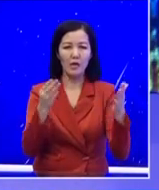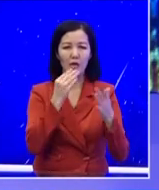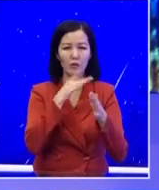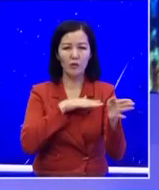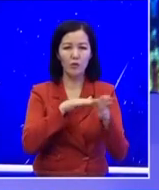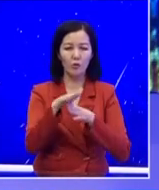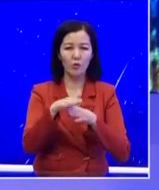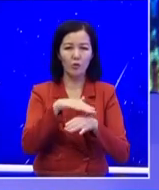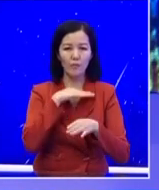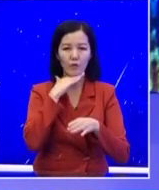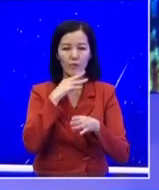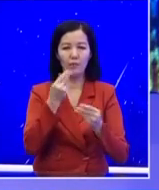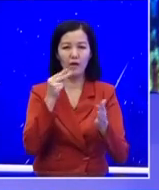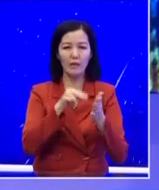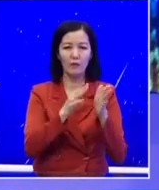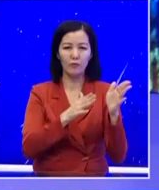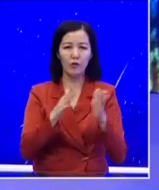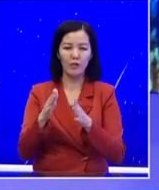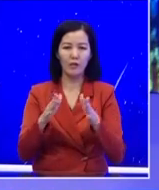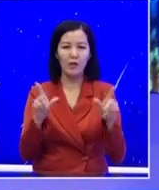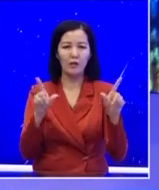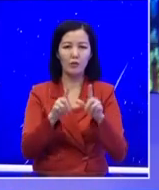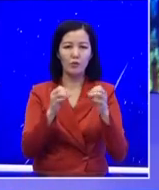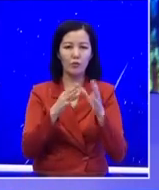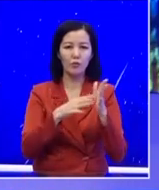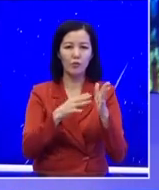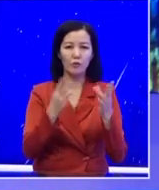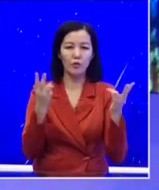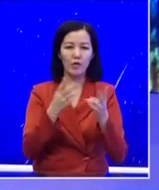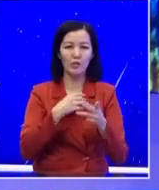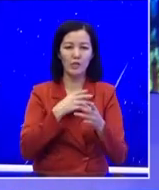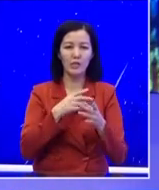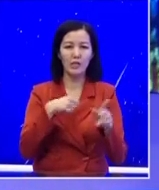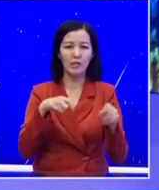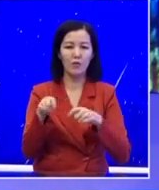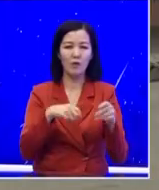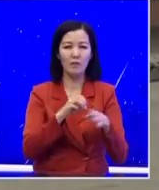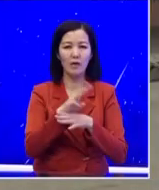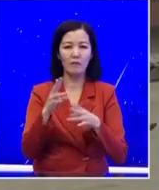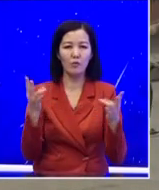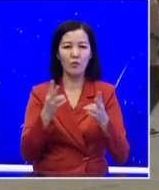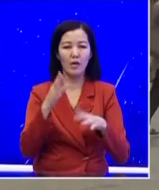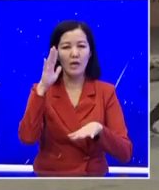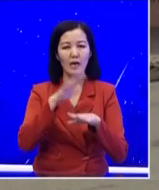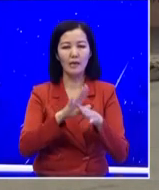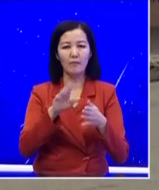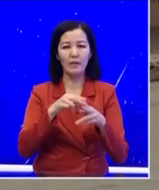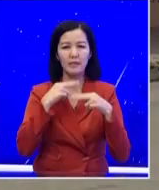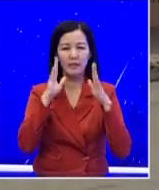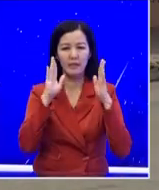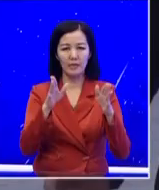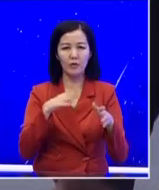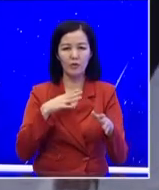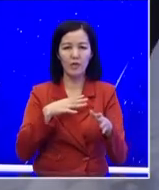азық-түлікке толып тұр. Бағада тұрақты. Бұл дүкендердің 19 түрлі аса қажет тауарлармен қамтылуын қала әкімі